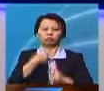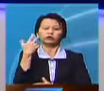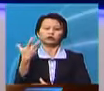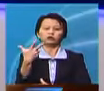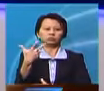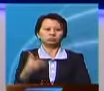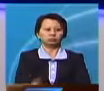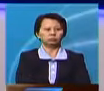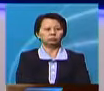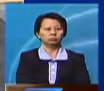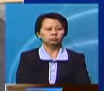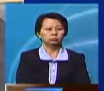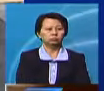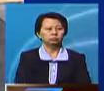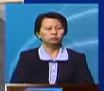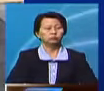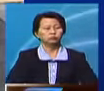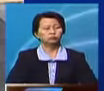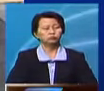lalu.